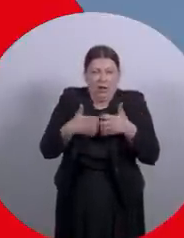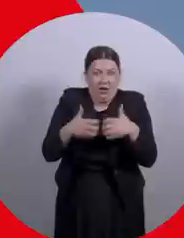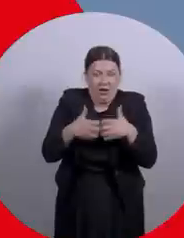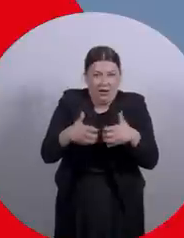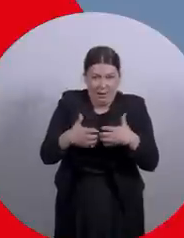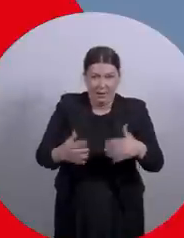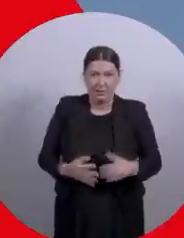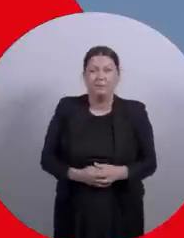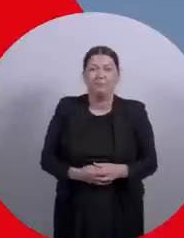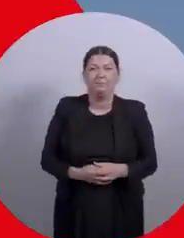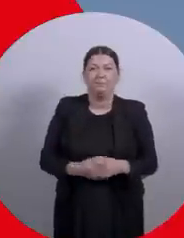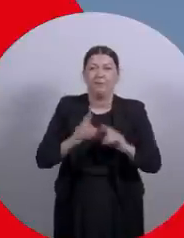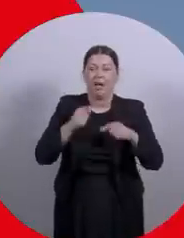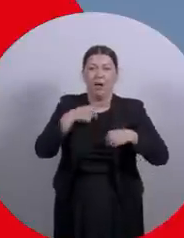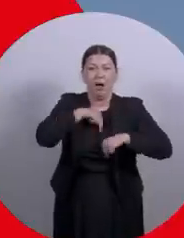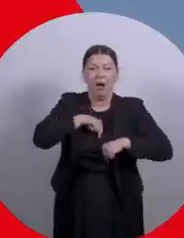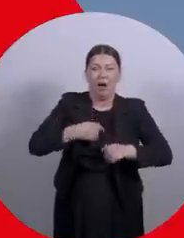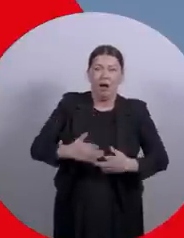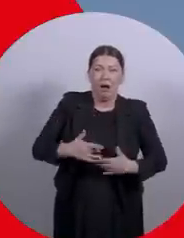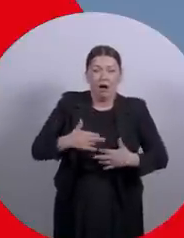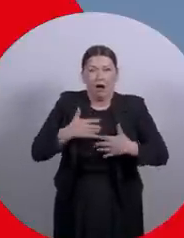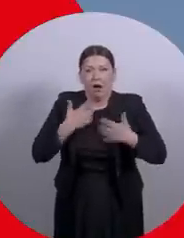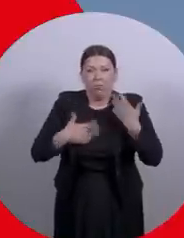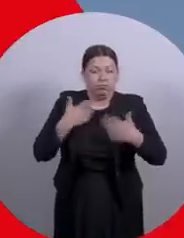es ist innerlich auffüllend